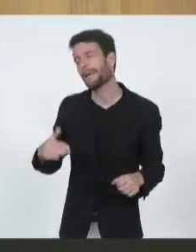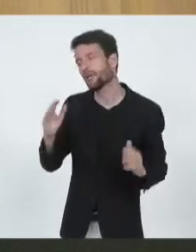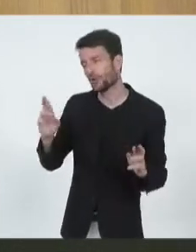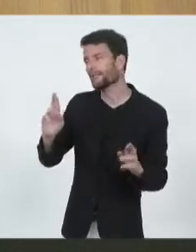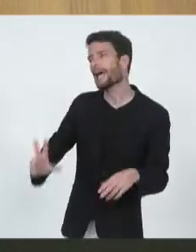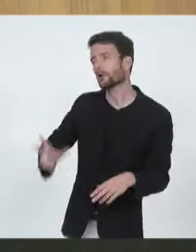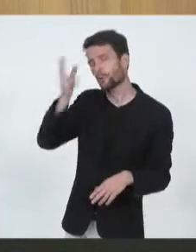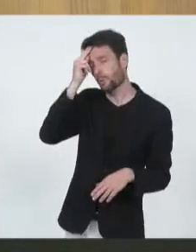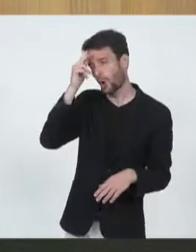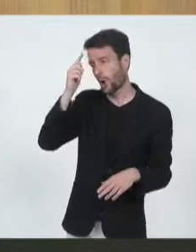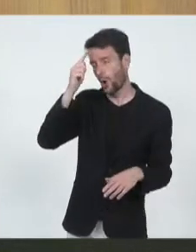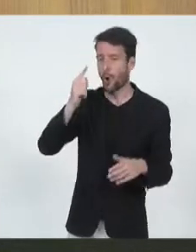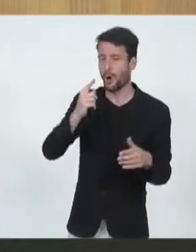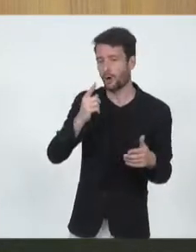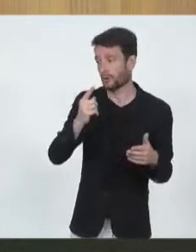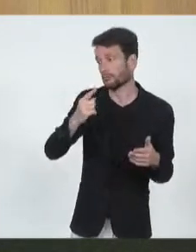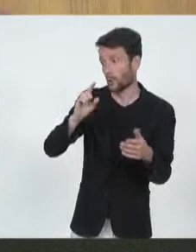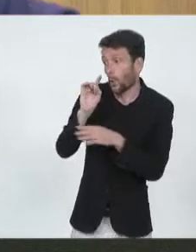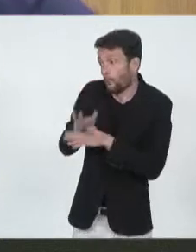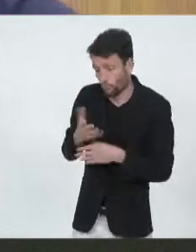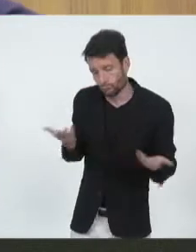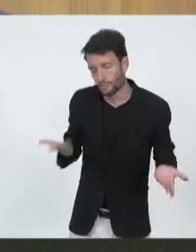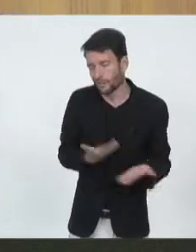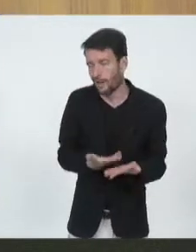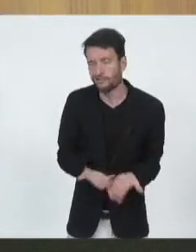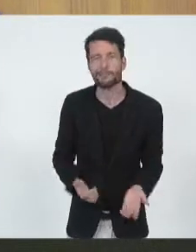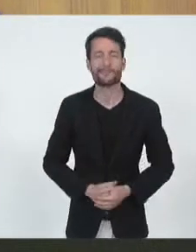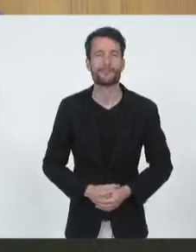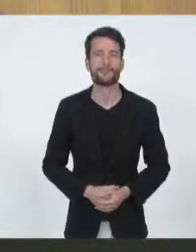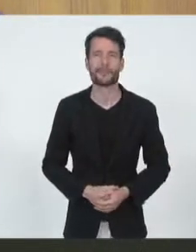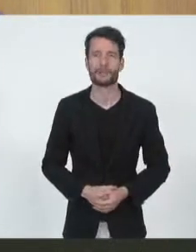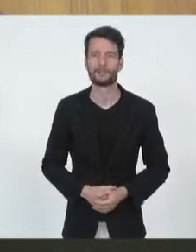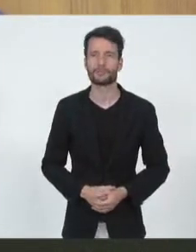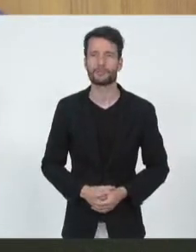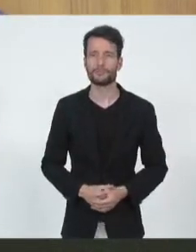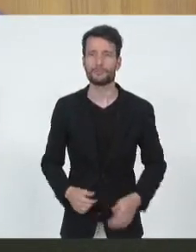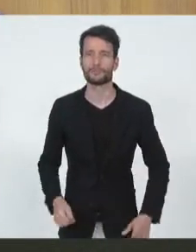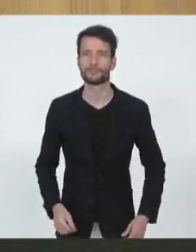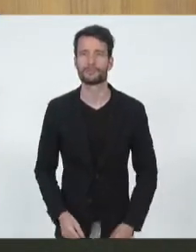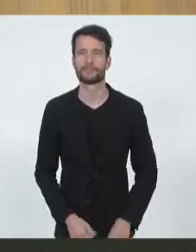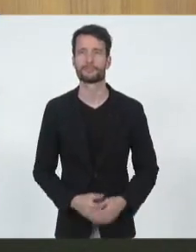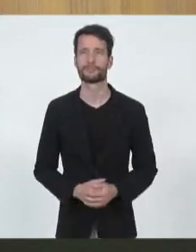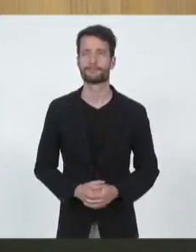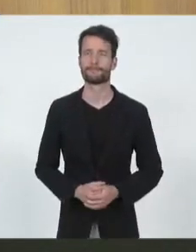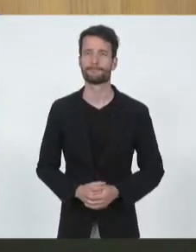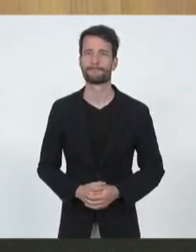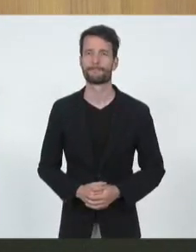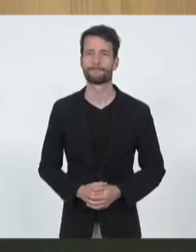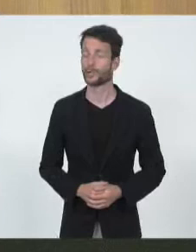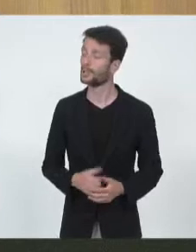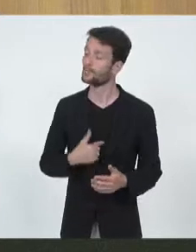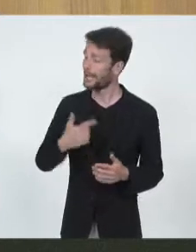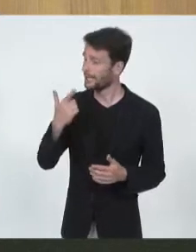cette proposition. En tout cas, vous l'avez aussi noté et je partage